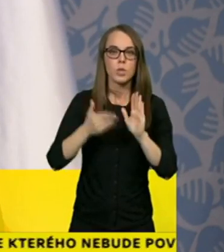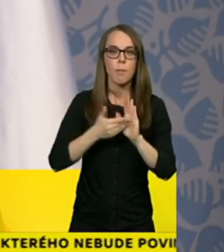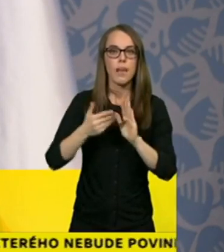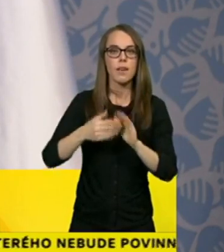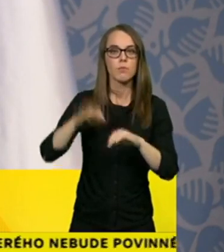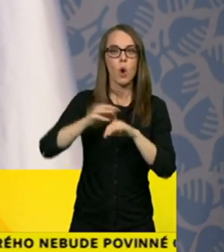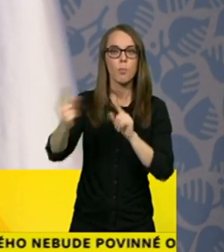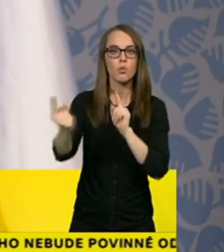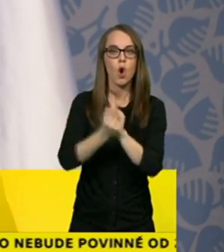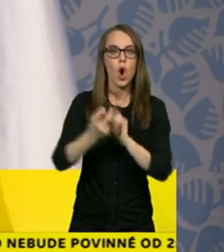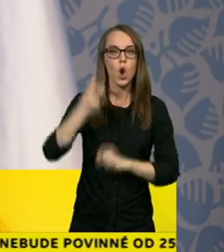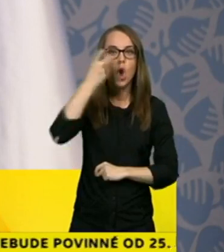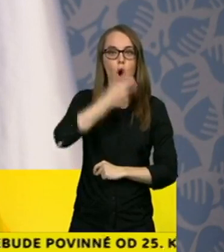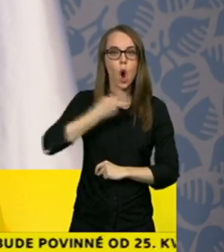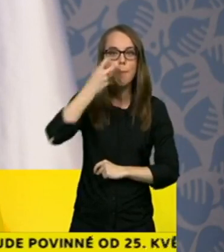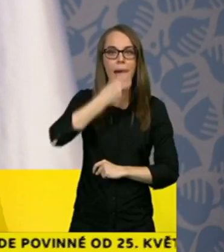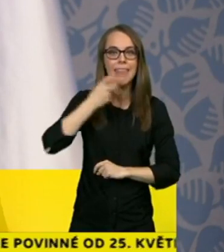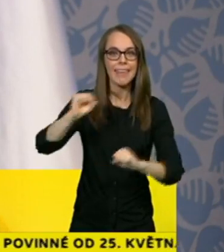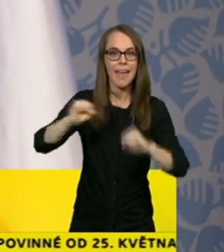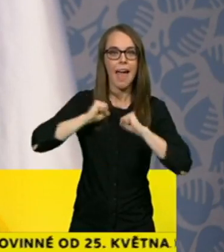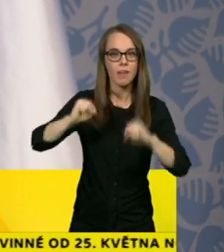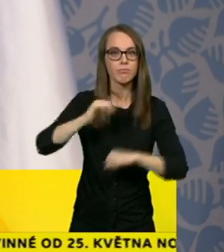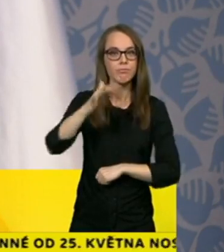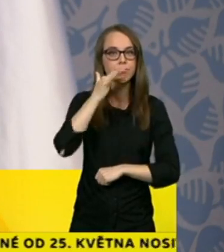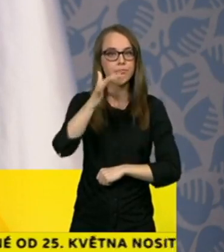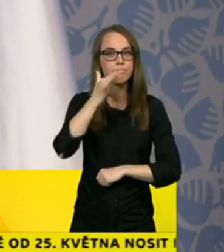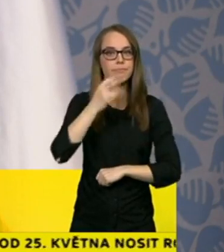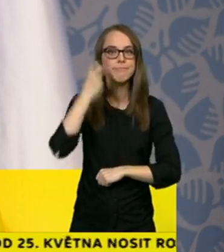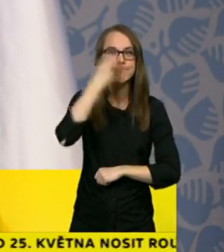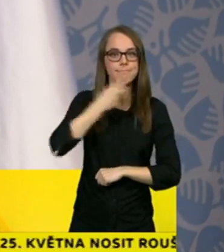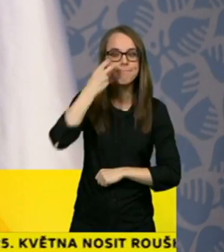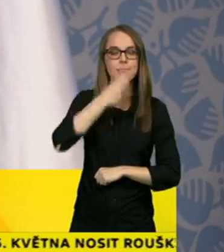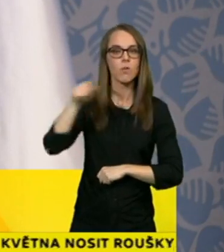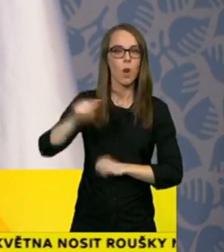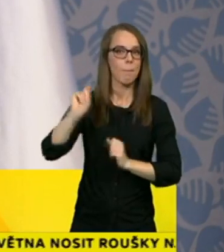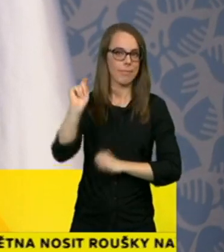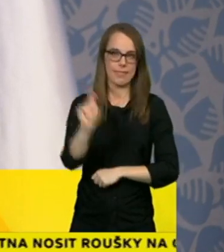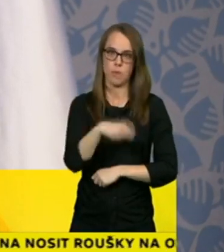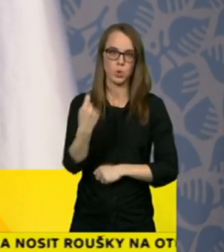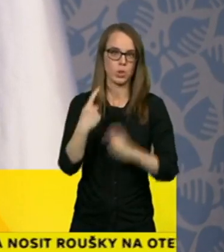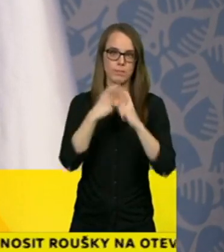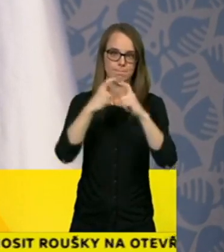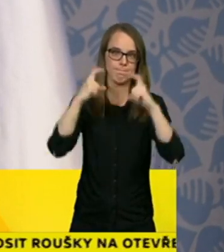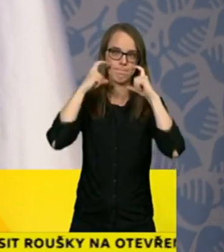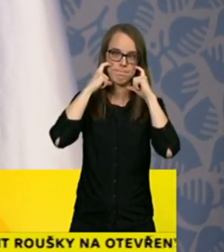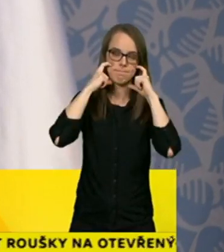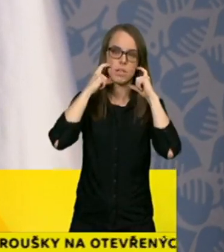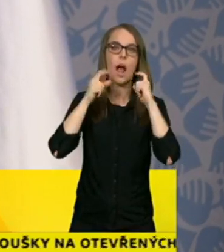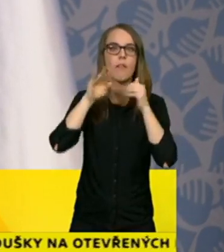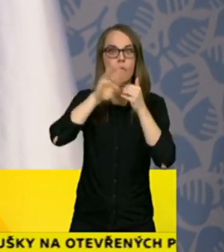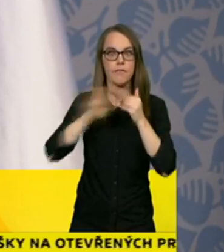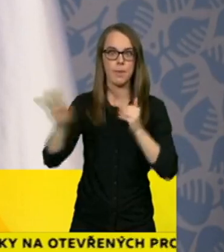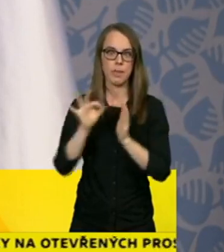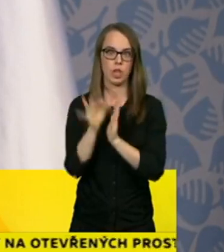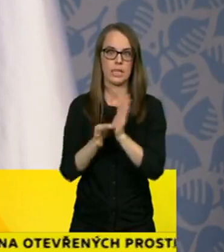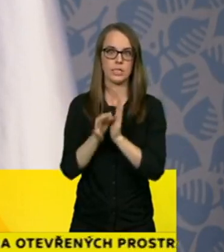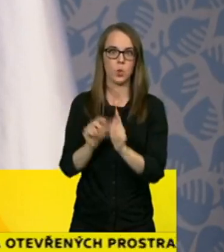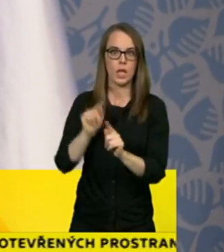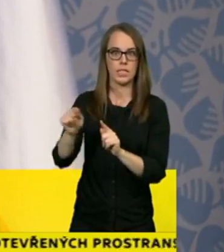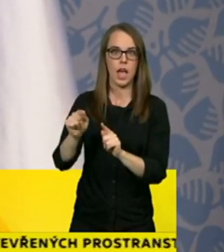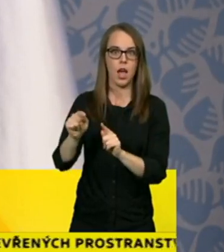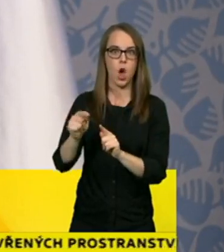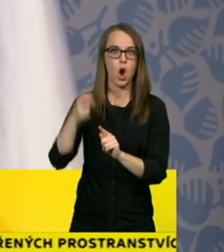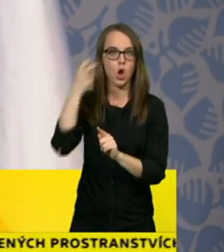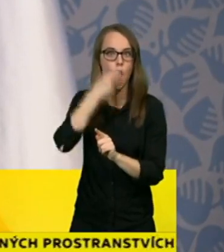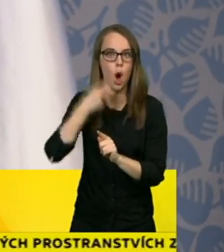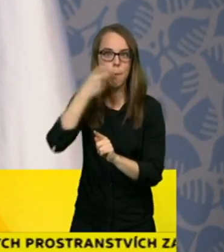a dalších takovýchto odborností, takže v tomto směru logicky v těchto případech nebude povinnost nosit roušku.